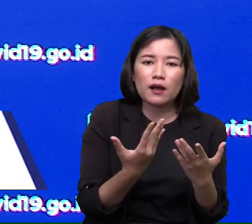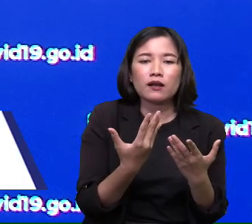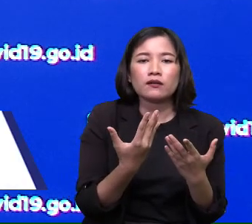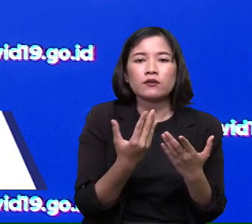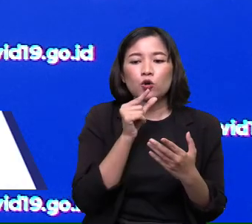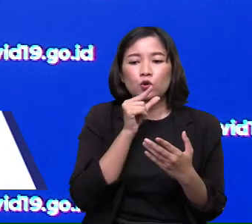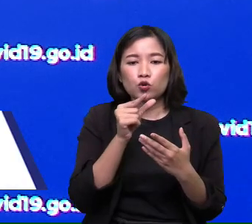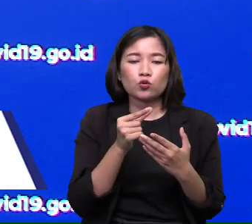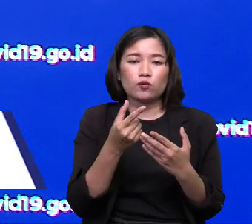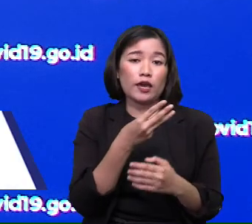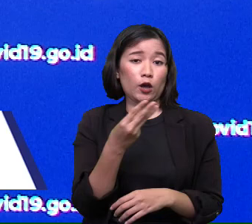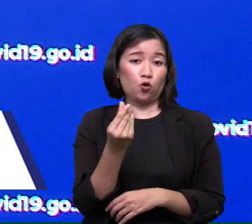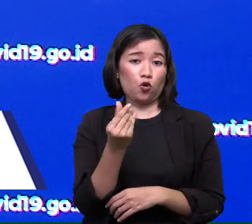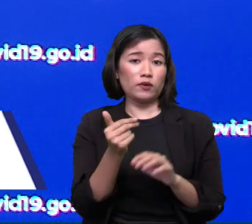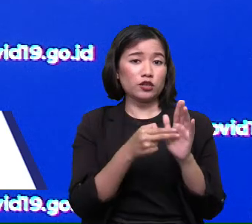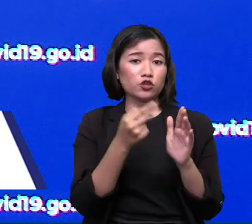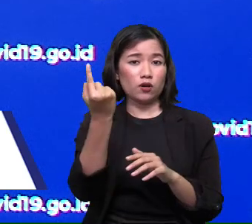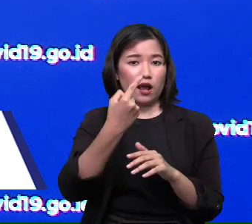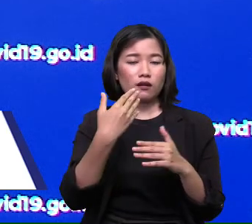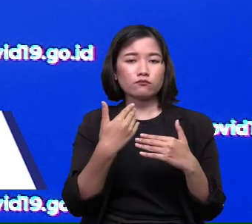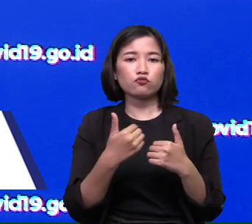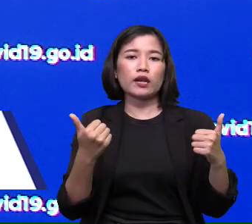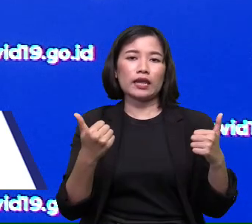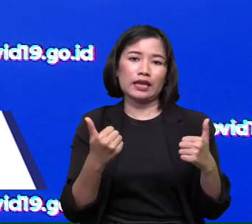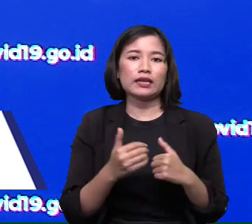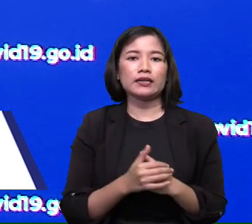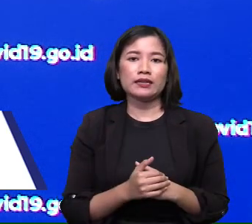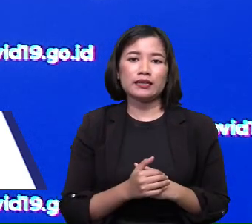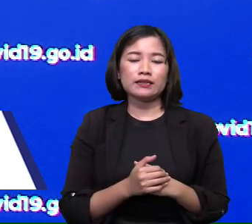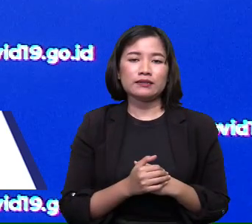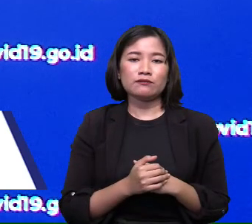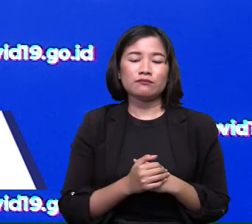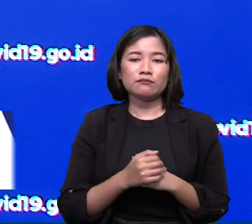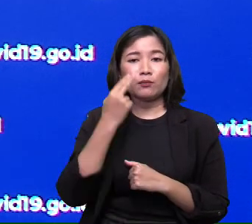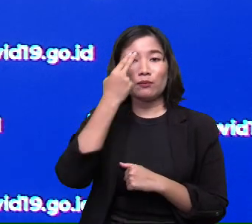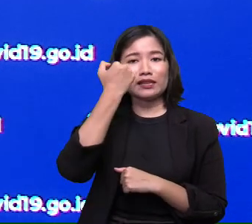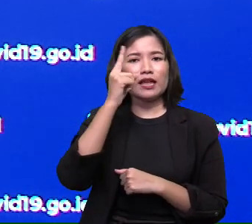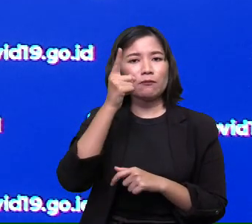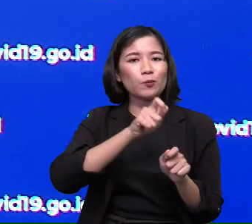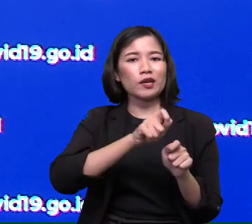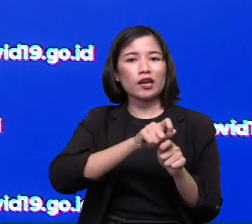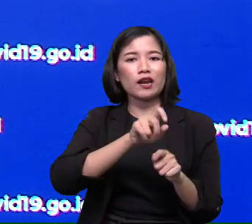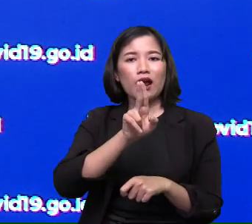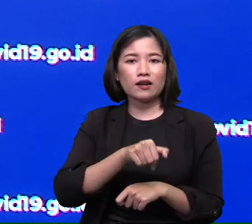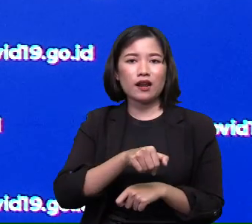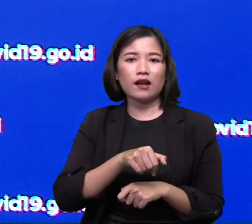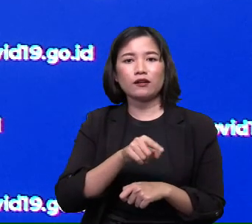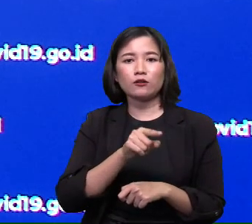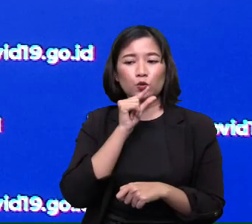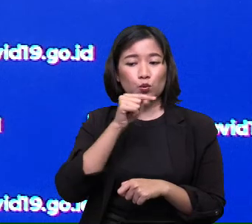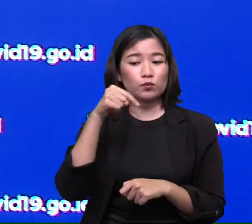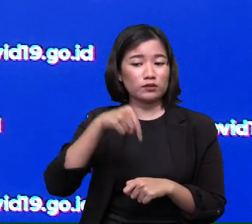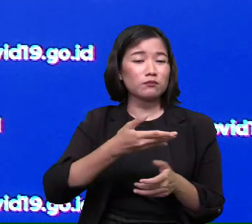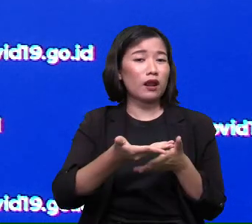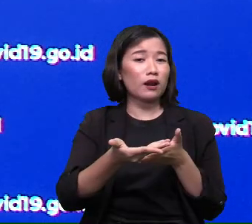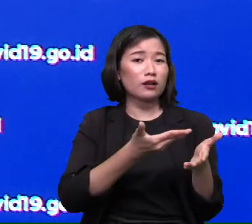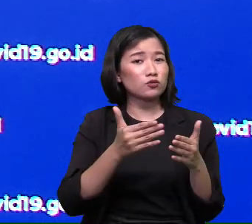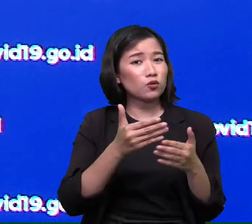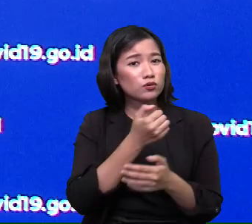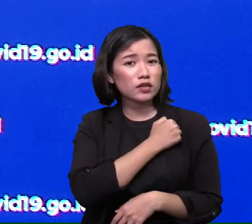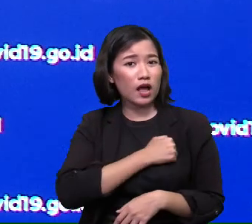langkah pemulihan ekonomi nasional pemerintah juga terus melakukan perbaikan agar pelayanan sosial ini dapat